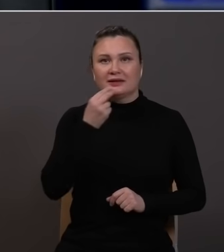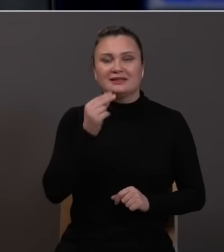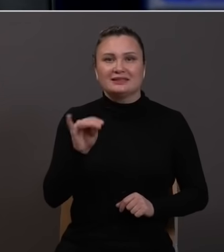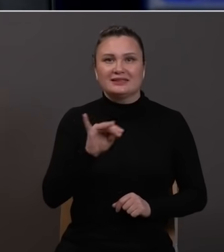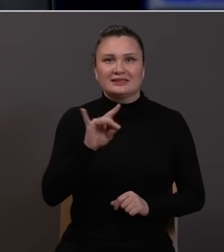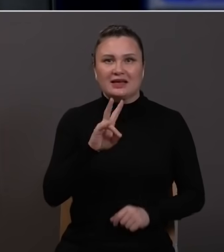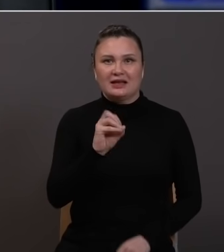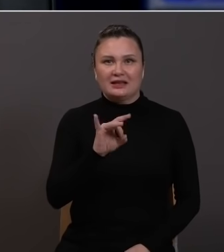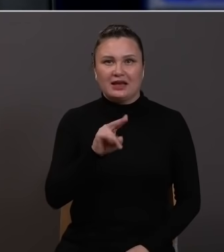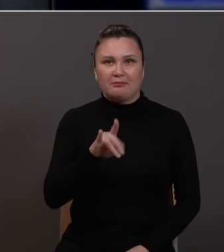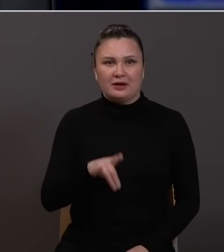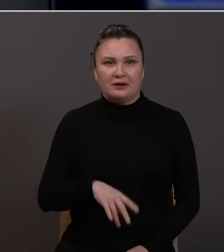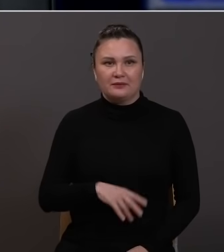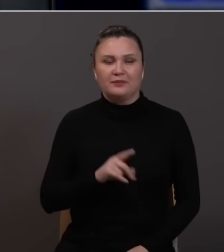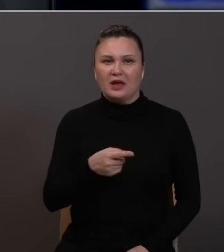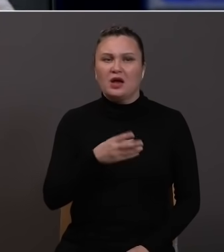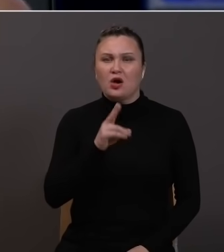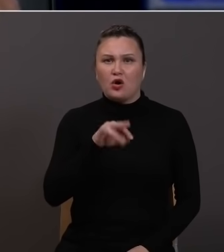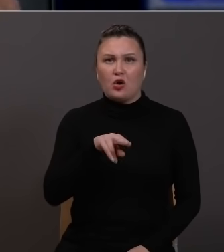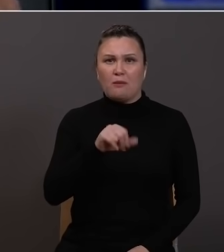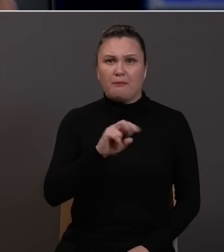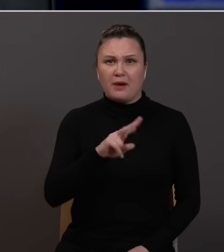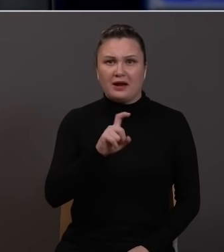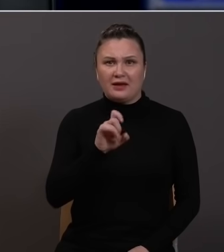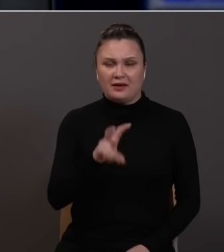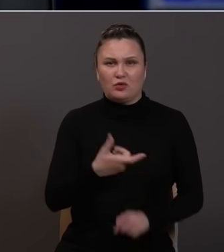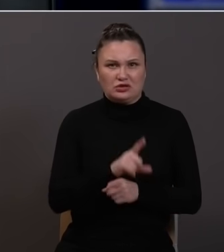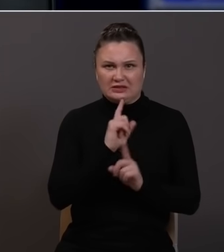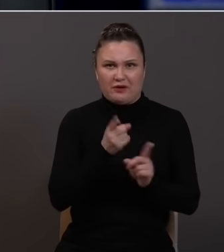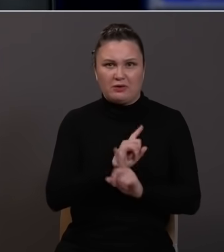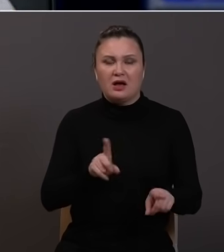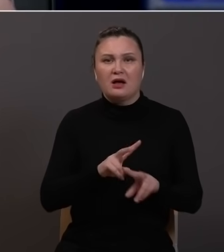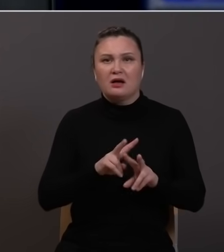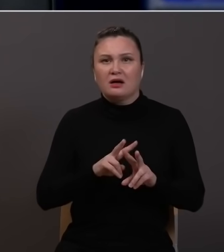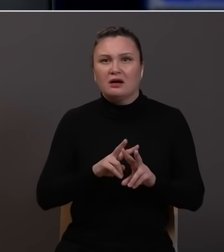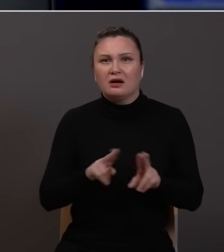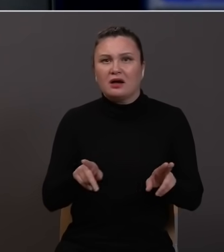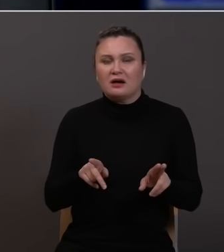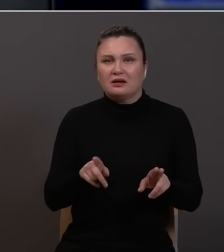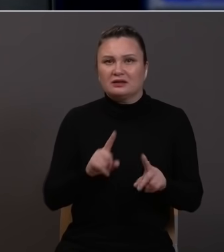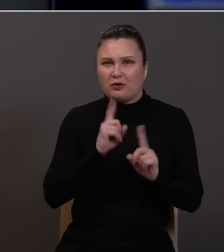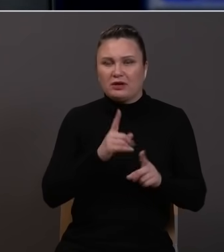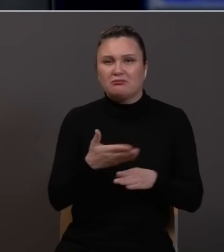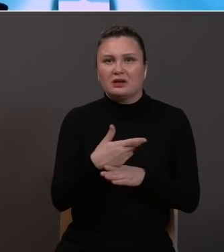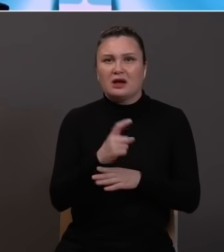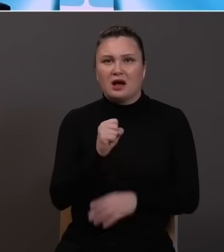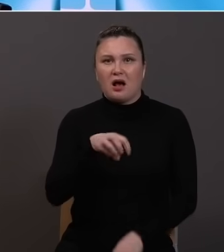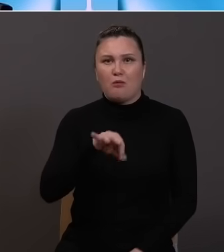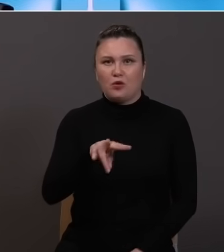нерпы тоже. Но вот капальхин, он очень своеобразный. То есть он такой, как ферментированное мясо, как а-ля хамон, но совсем не